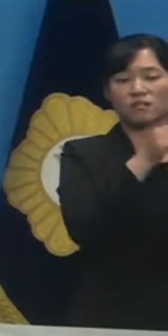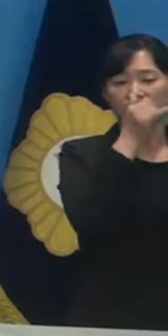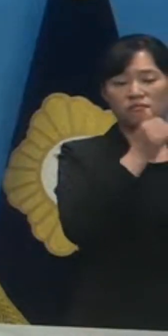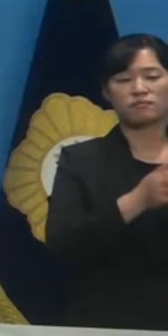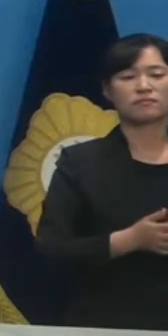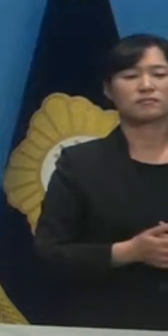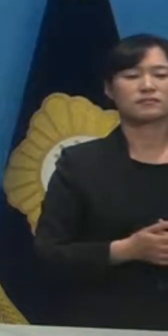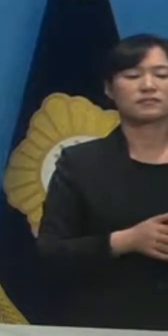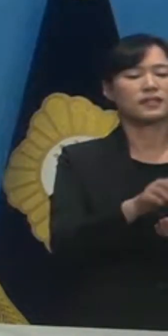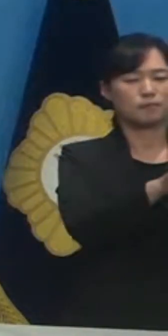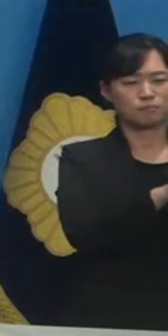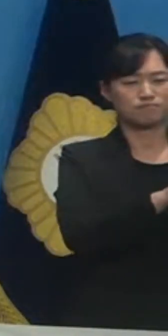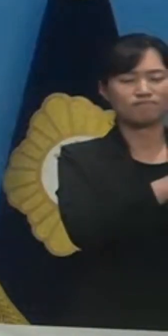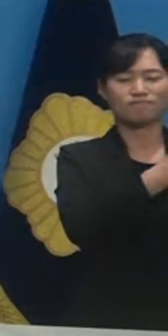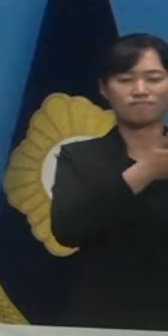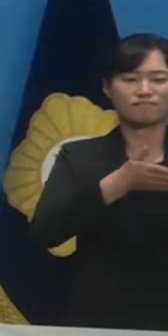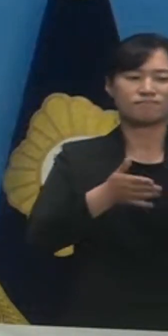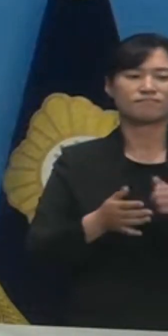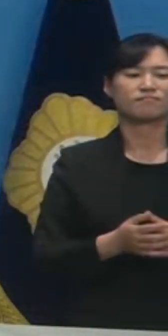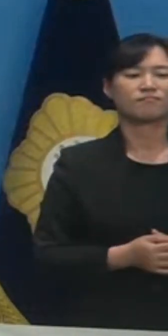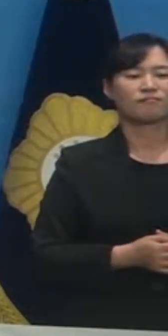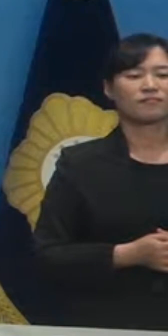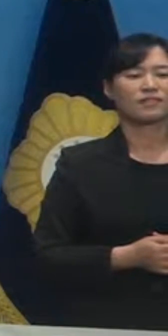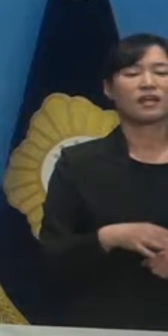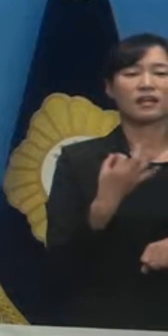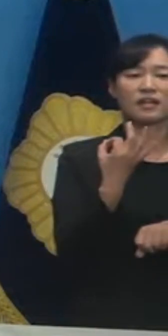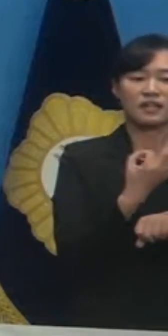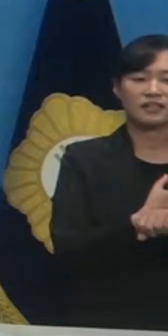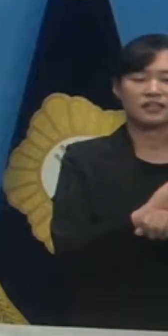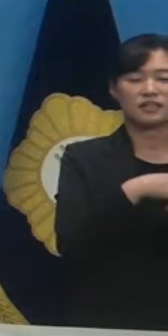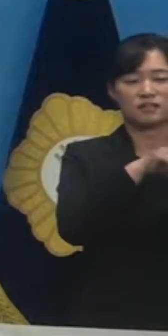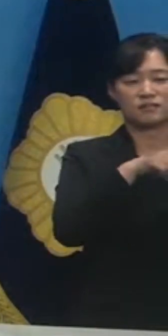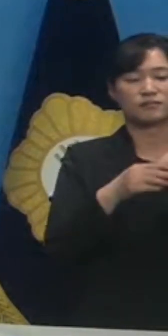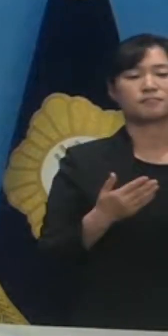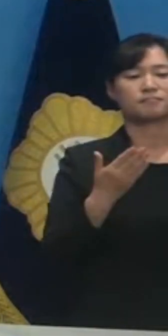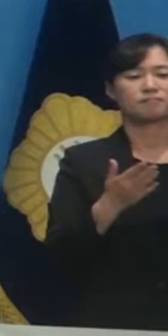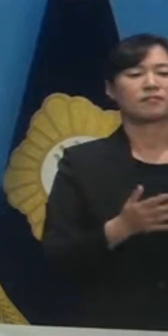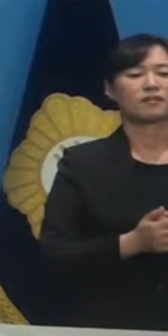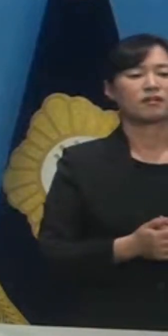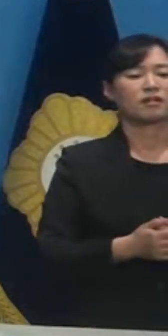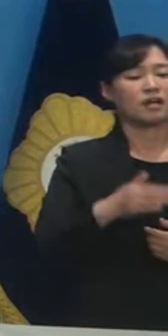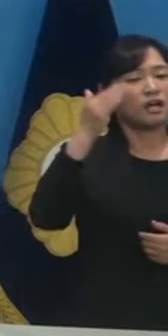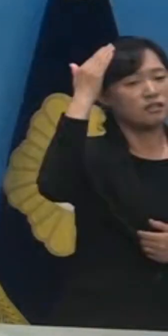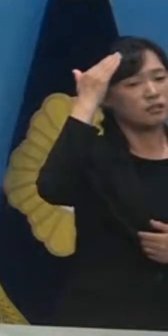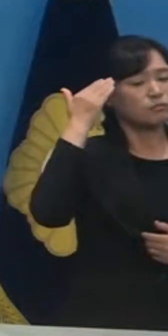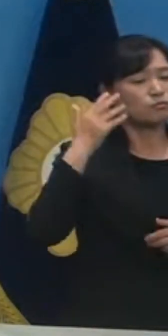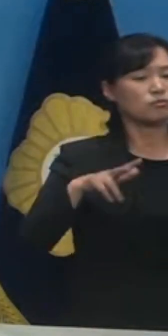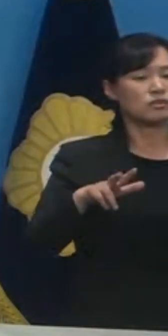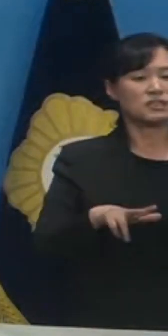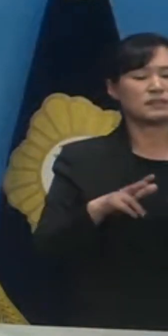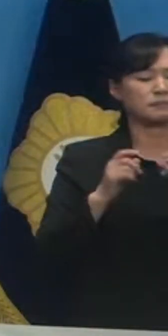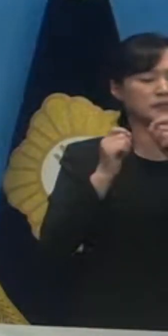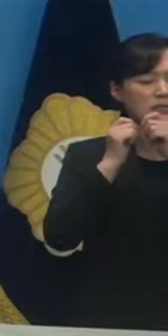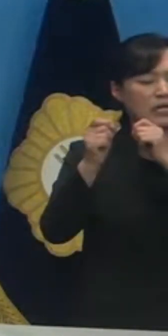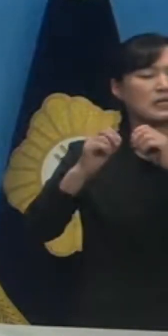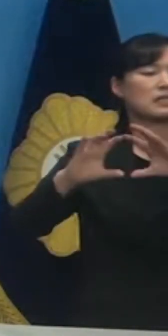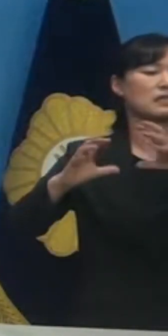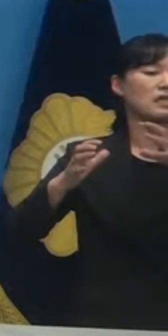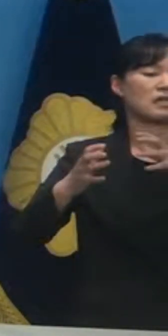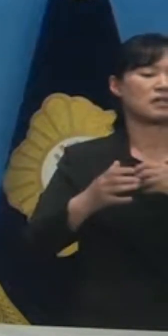있습니다. 참고하시고요. 좀 간단히 읽겠습니다. 대한민국은 지금